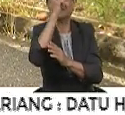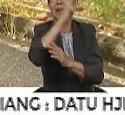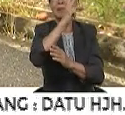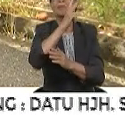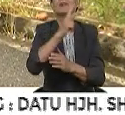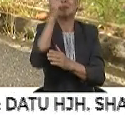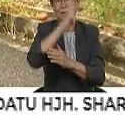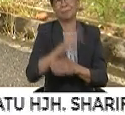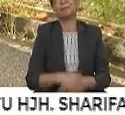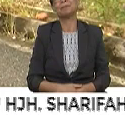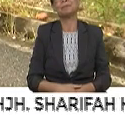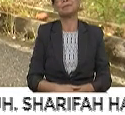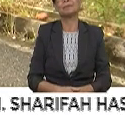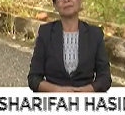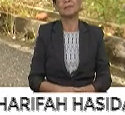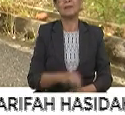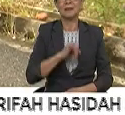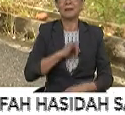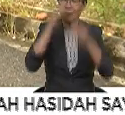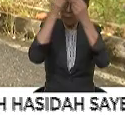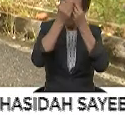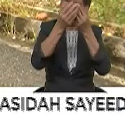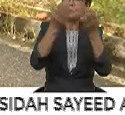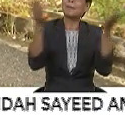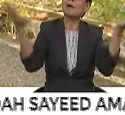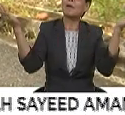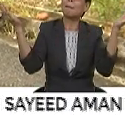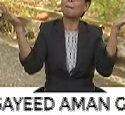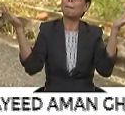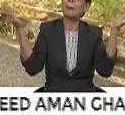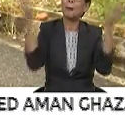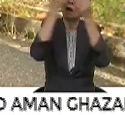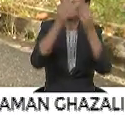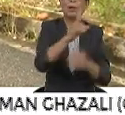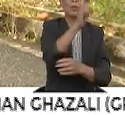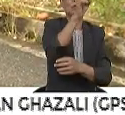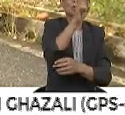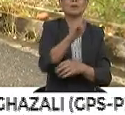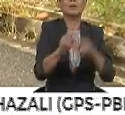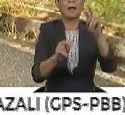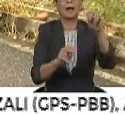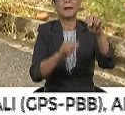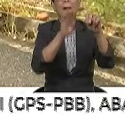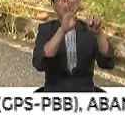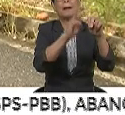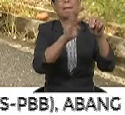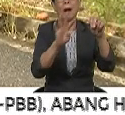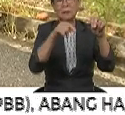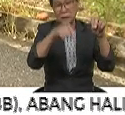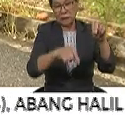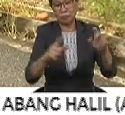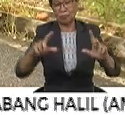selepas ini nanti dan ingin saya kondisikan untuk dune 64 Bale ini menyaksikan